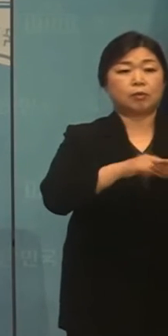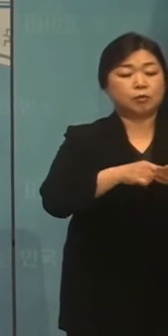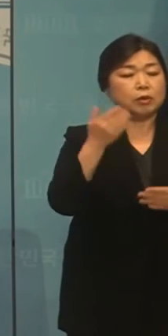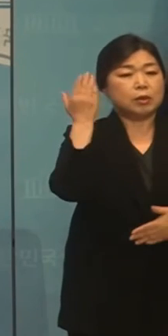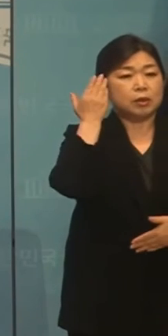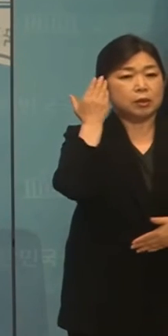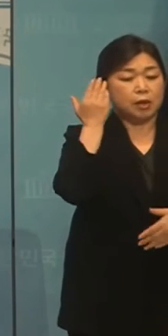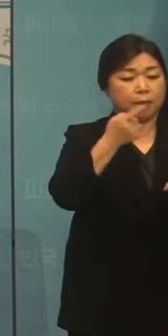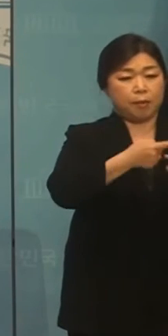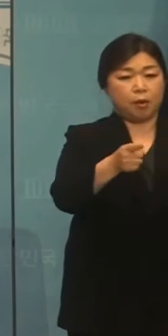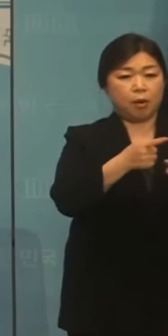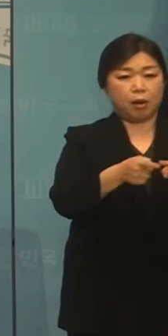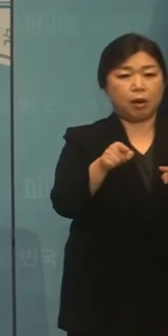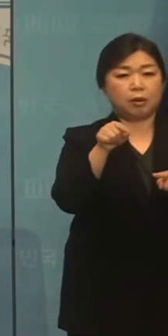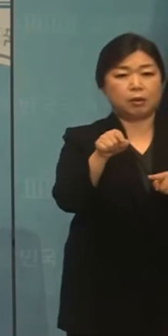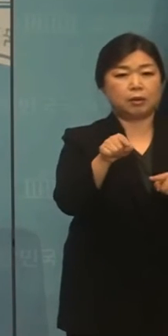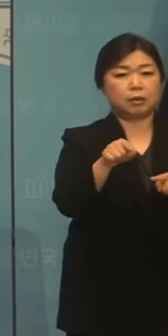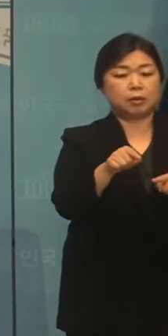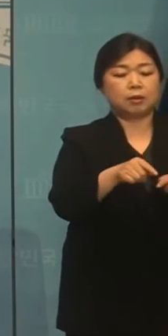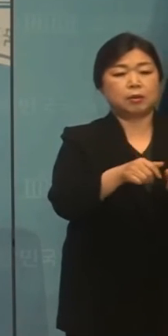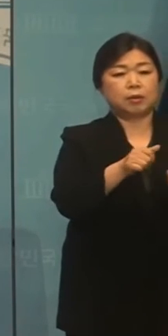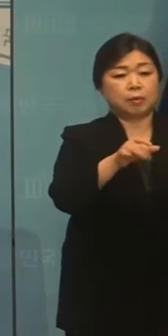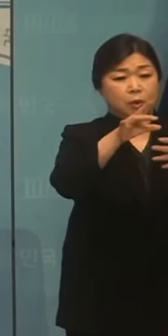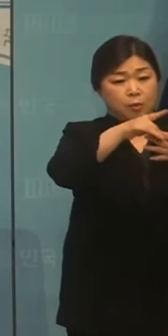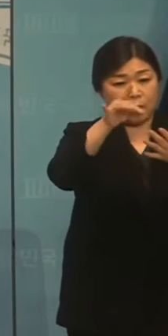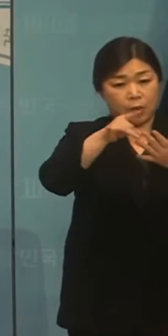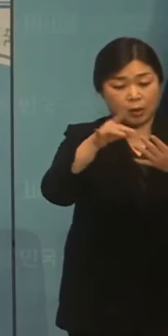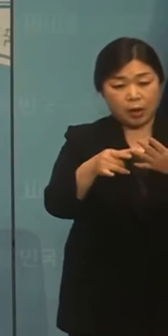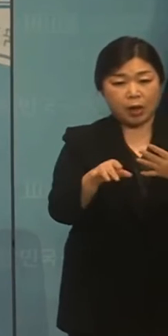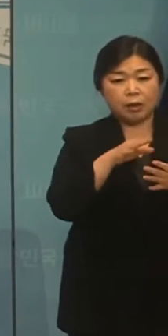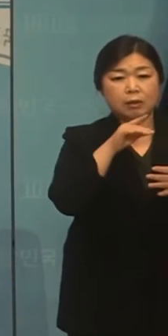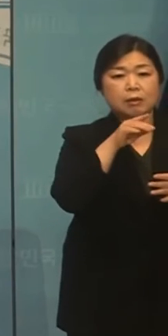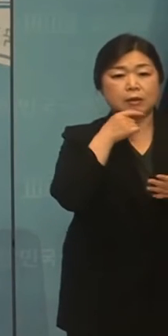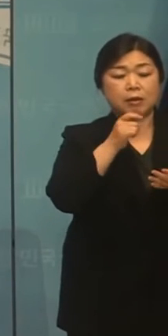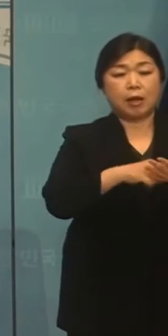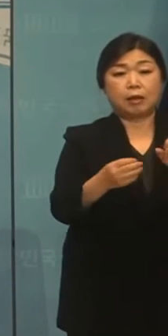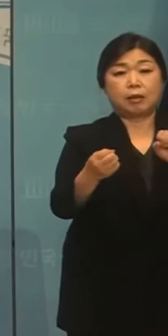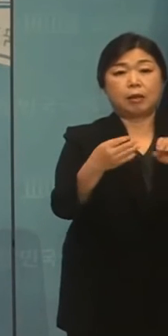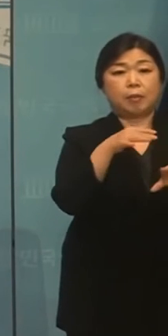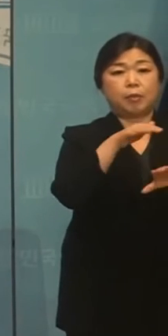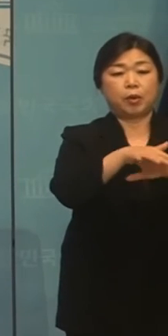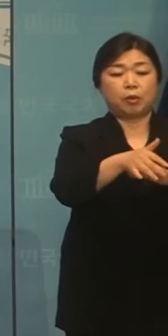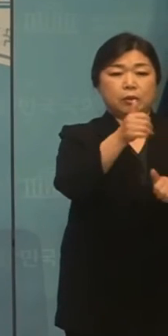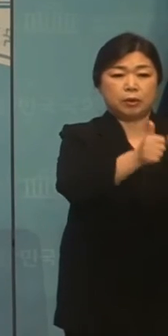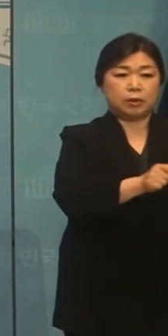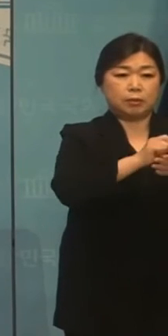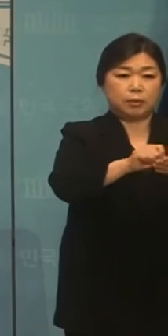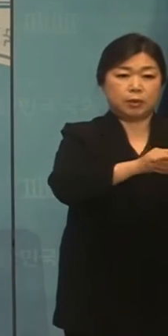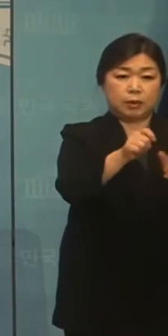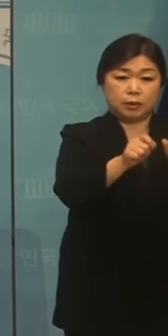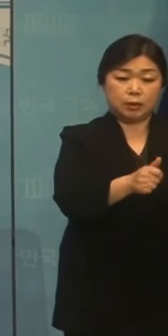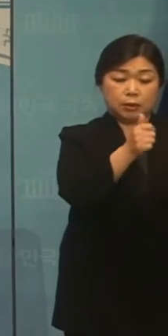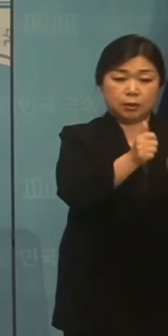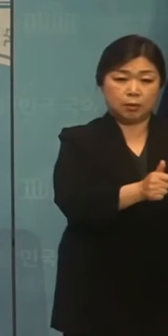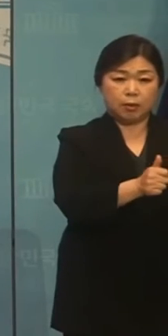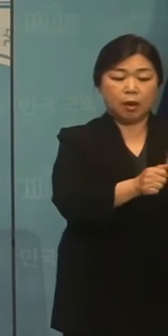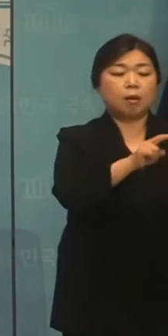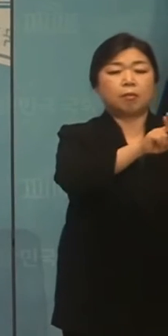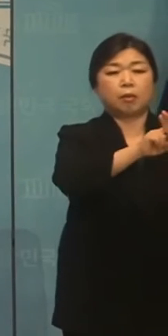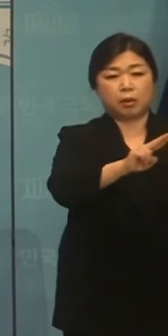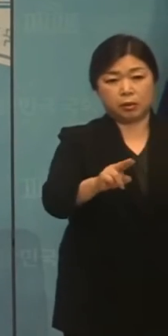지식을 평가하는 선다형 단답형 2주의 지필고사를 폐지할